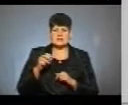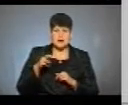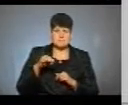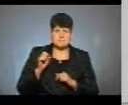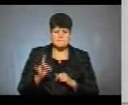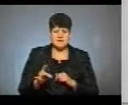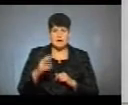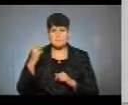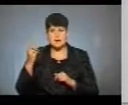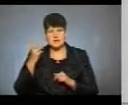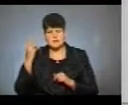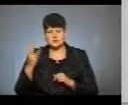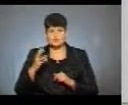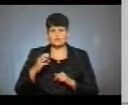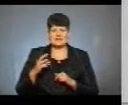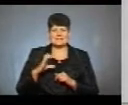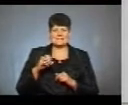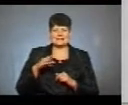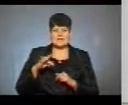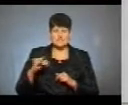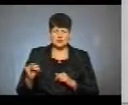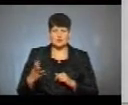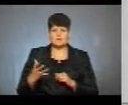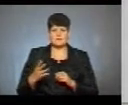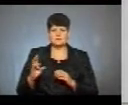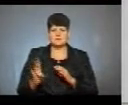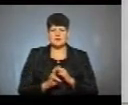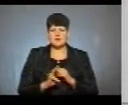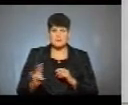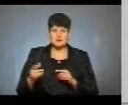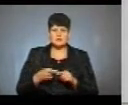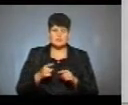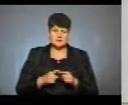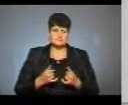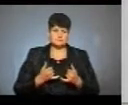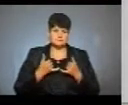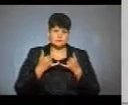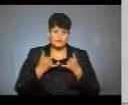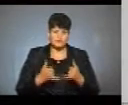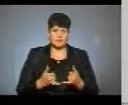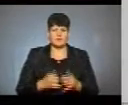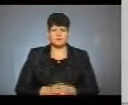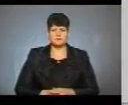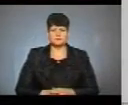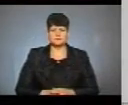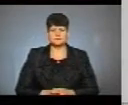Самбірсько-Другобицької, Хмельницької та Стрийської єпархій. Турнір відбувся на честь блаженного священномученика Омеляна